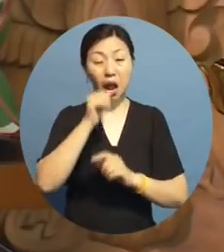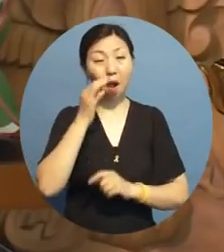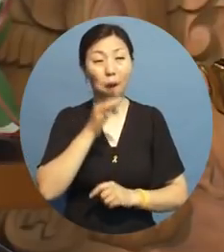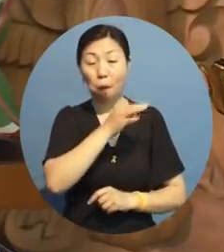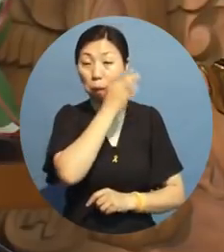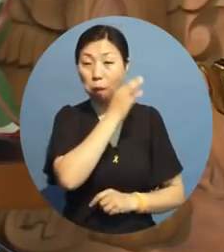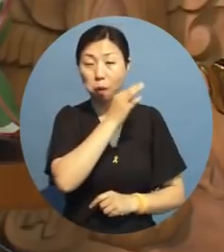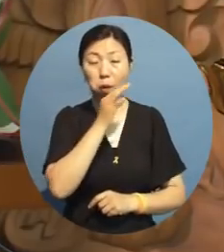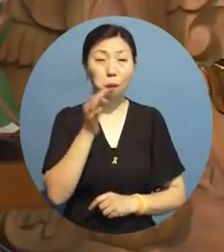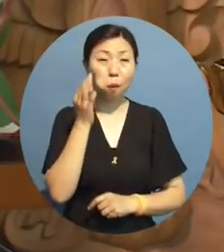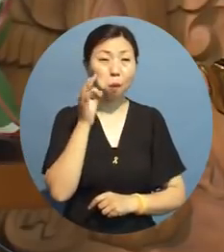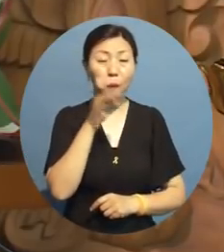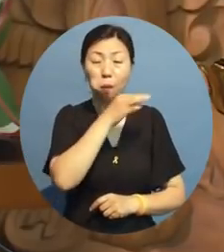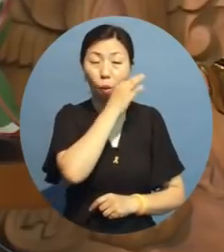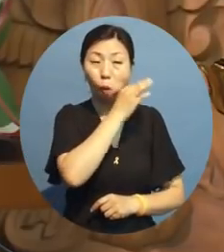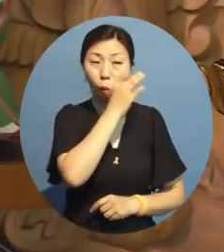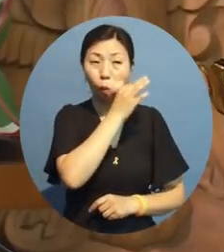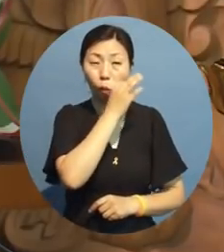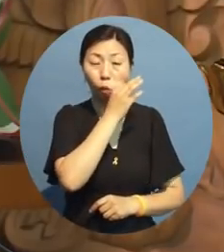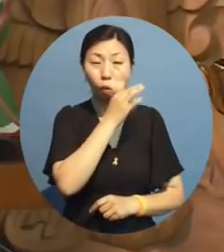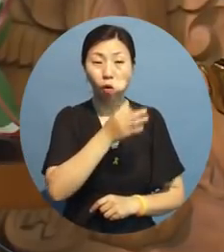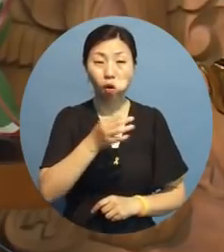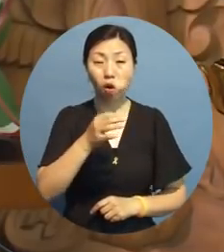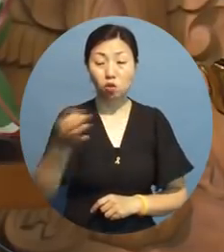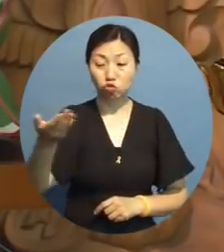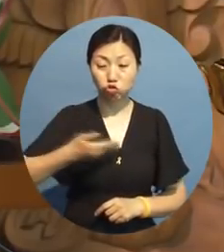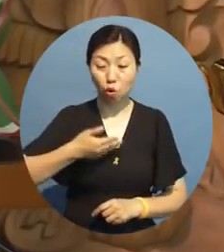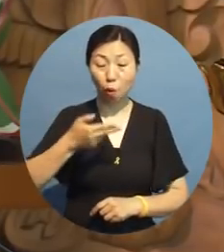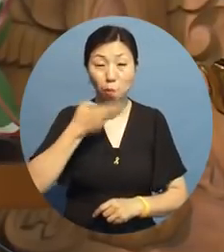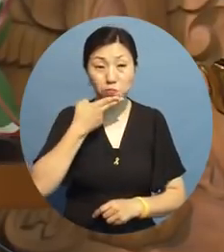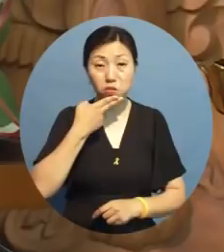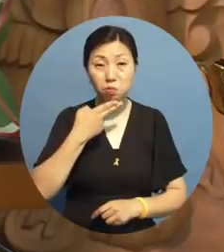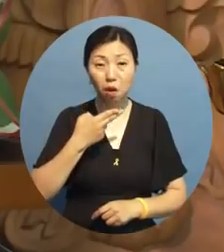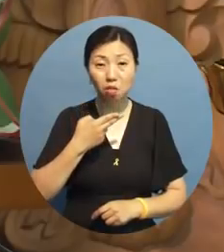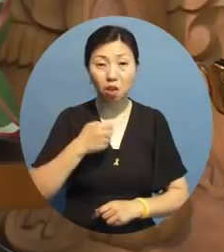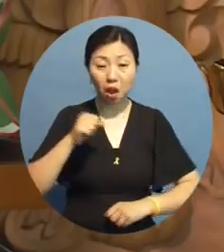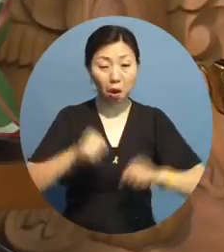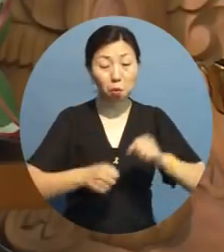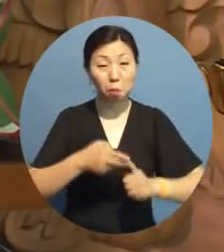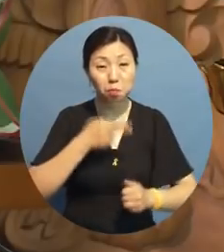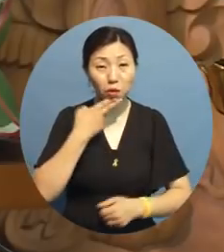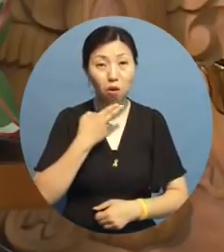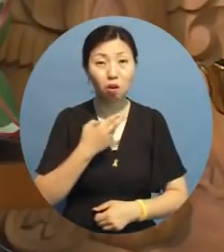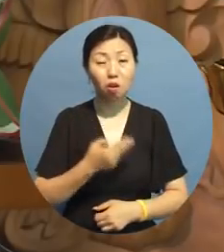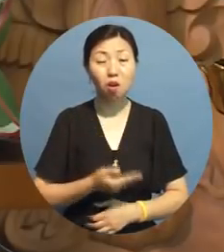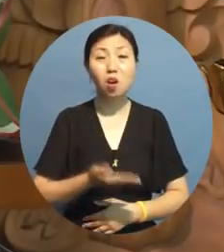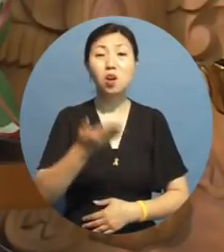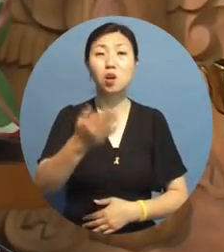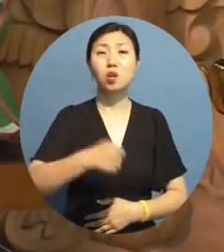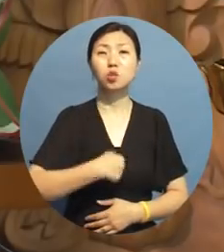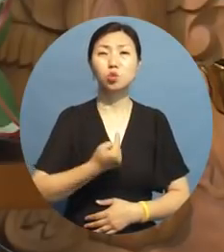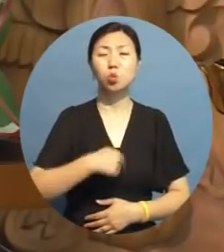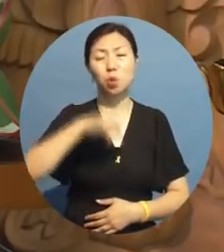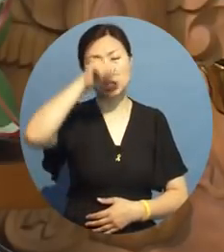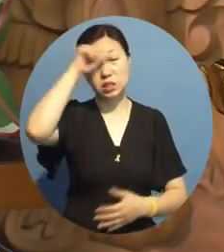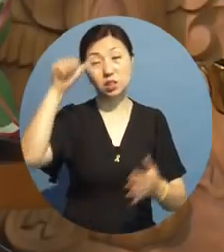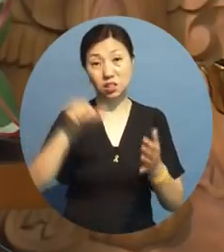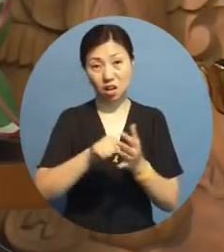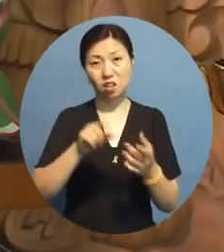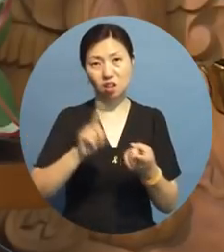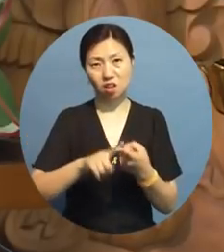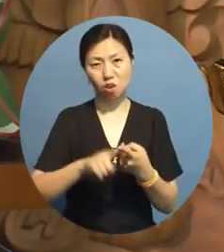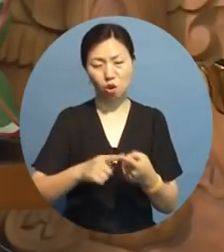칭찬해야만 하고 안 하면 나쁜 짓하고 그러냐 내가. 너는 인생이 왜 그러노? 아, 네 인생을 네가 이건 좋은 일이니까